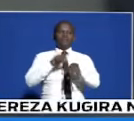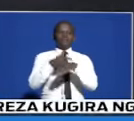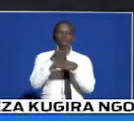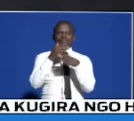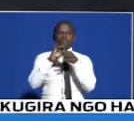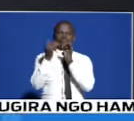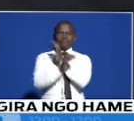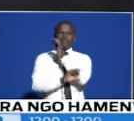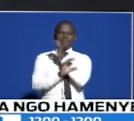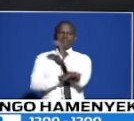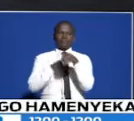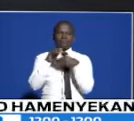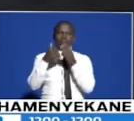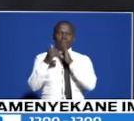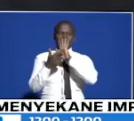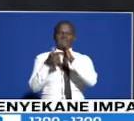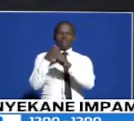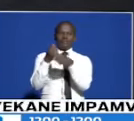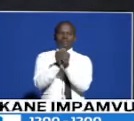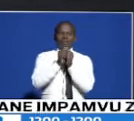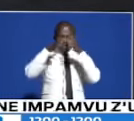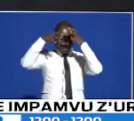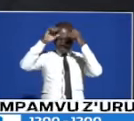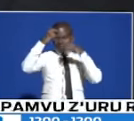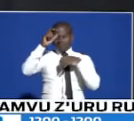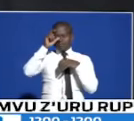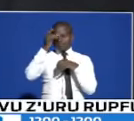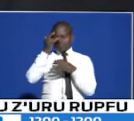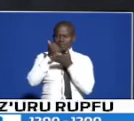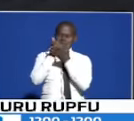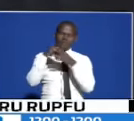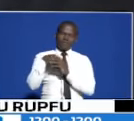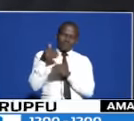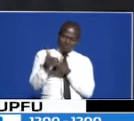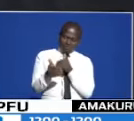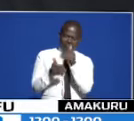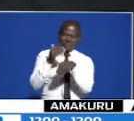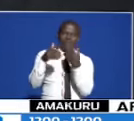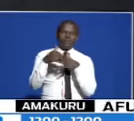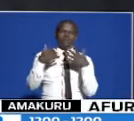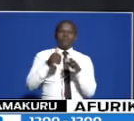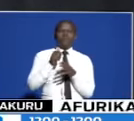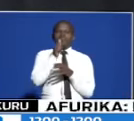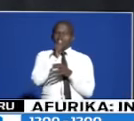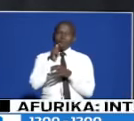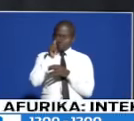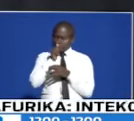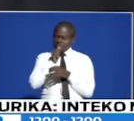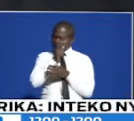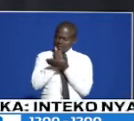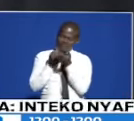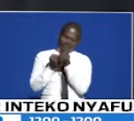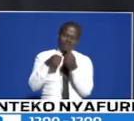w'ububanyi n'amahanga yagaragaje ko gukorana na Perezida Kagame wanamufashije muri uru rugendo ari impamba ikomeye izamuherekeza